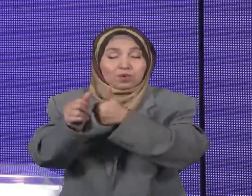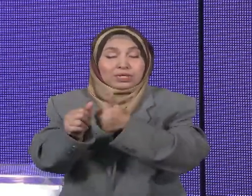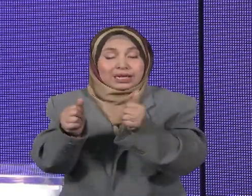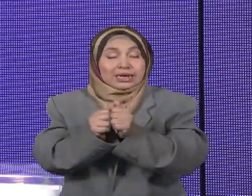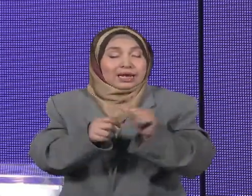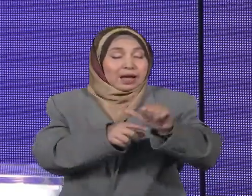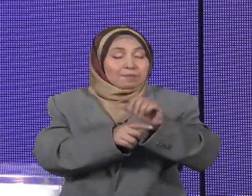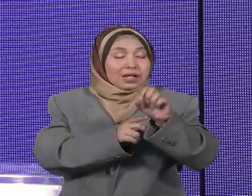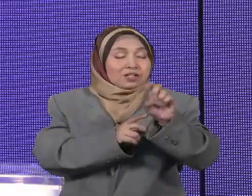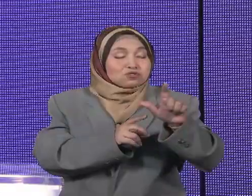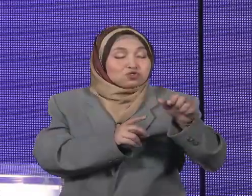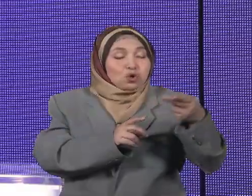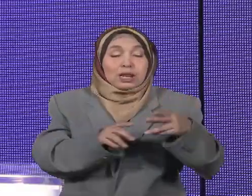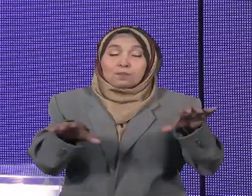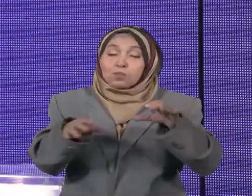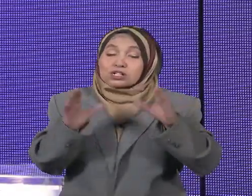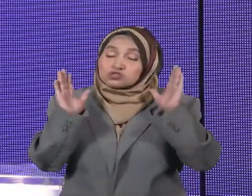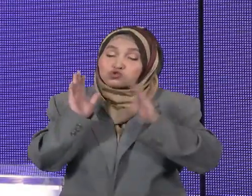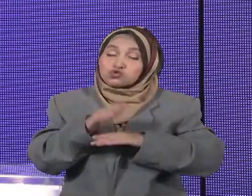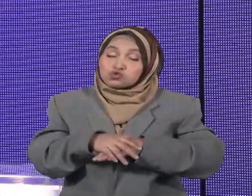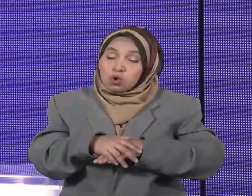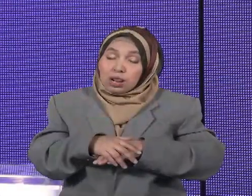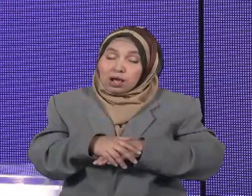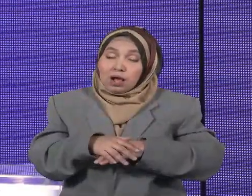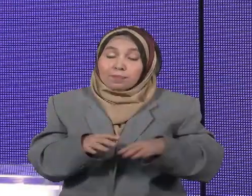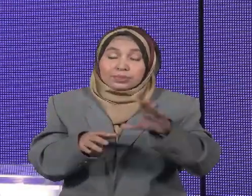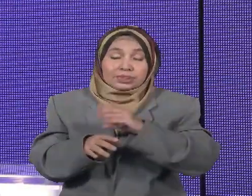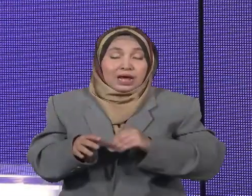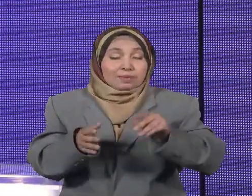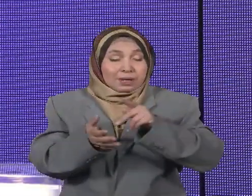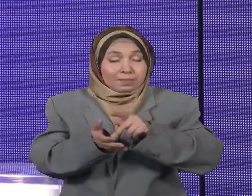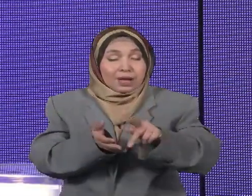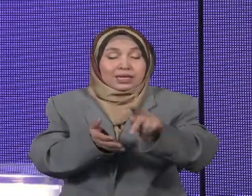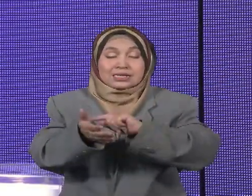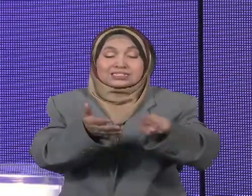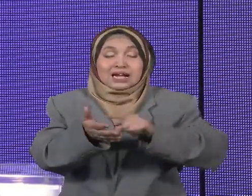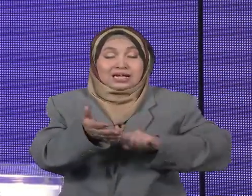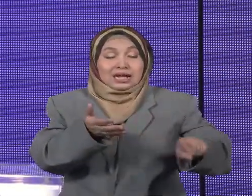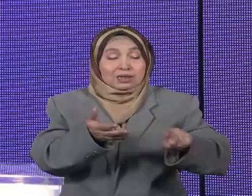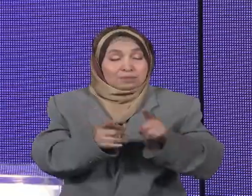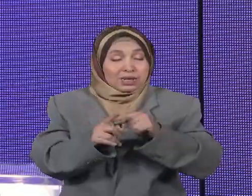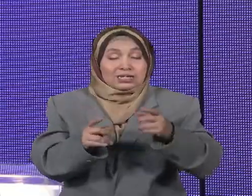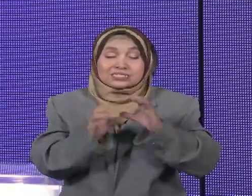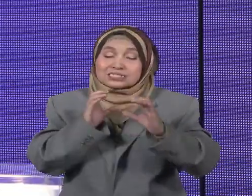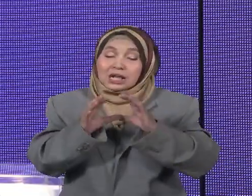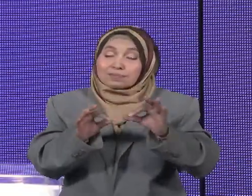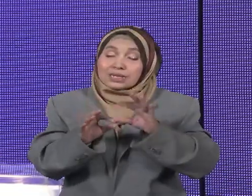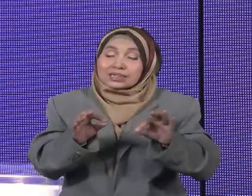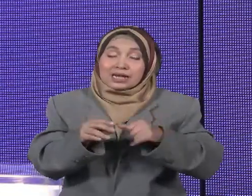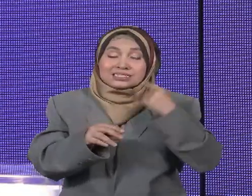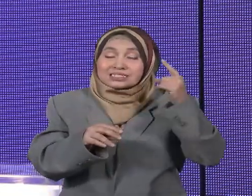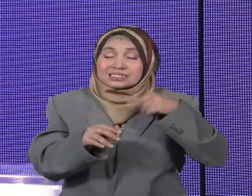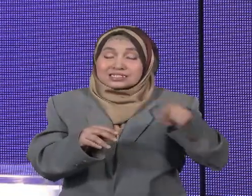Yang ketiganya, mendirikan solat, wa atau zakah, dan menunaikan zakat. Bila cakap tentang zakat, Ustaz, ya, zakat